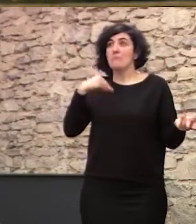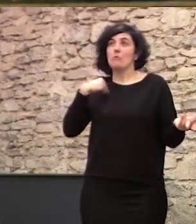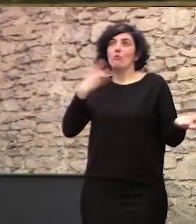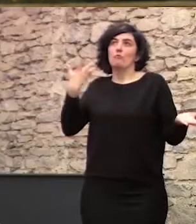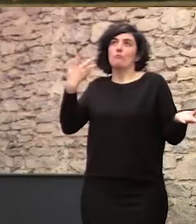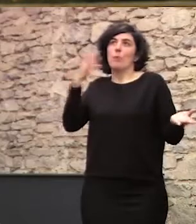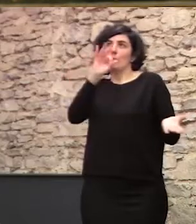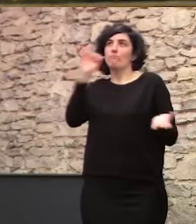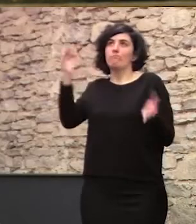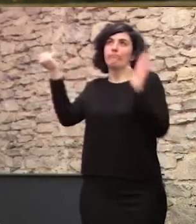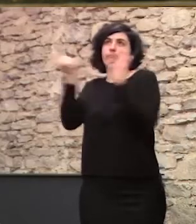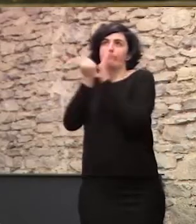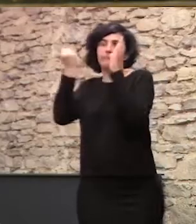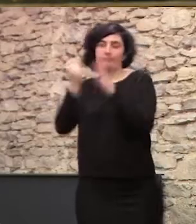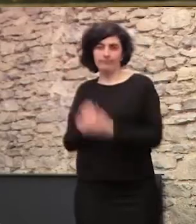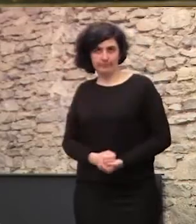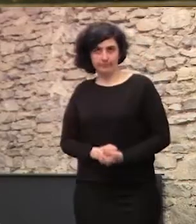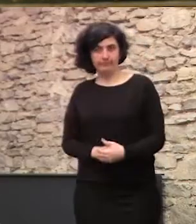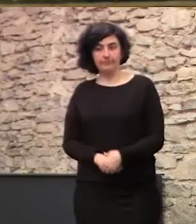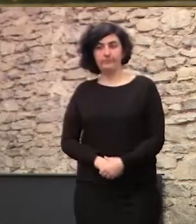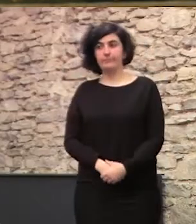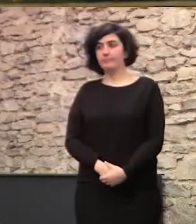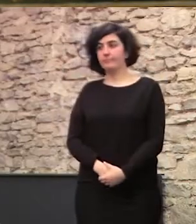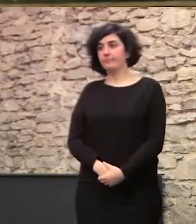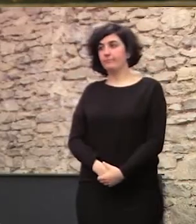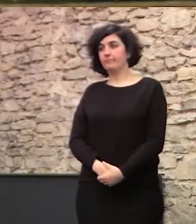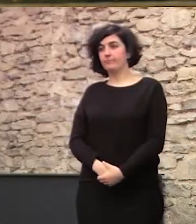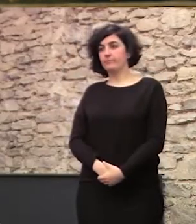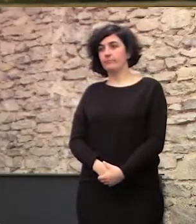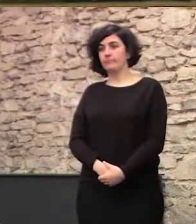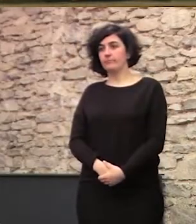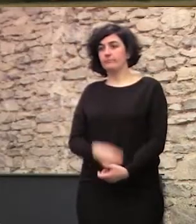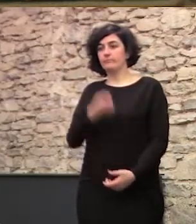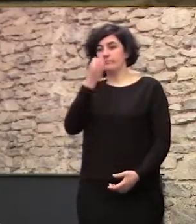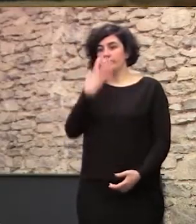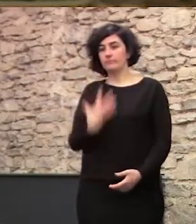esanguratsua. Edo ez dakit. Bai. Ondo.